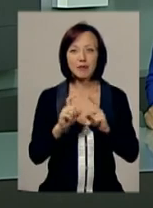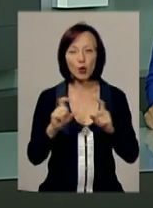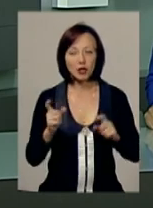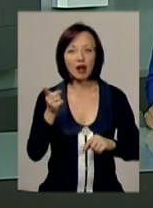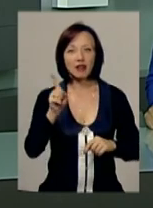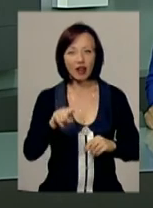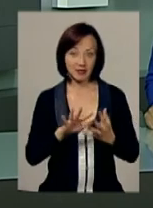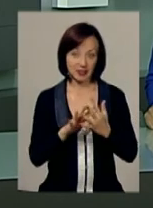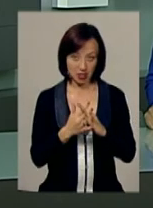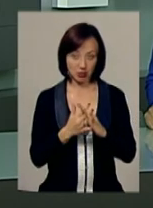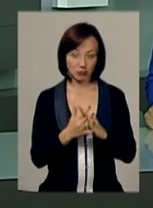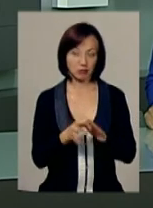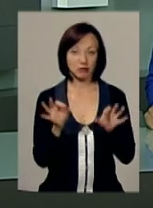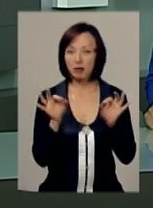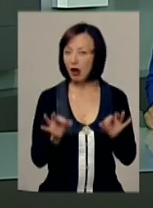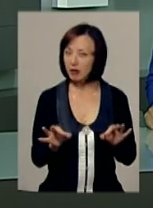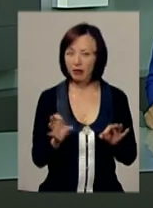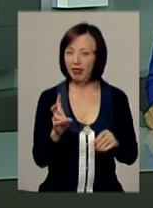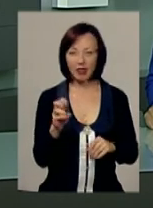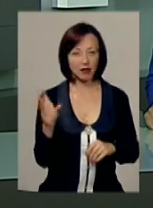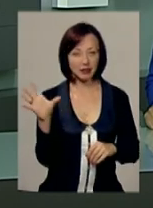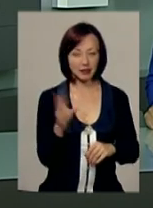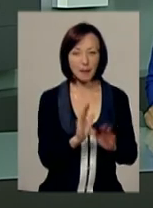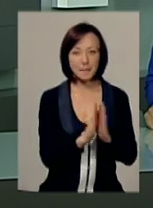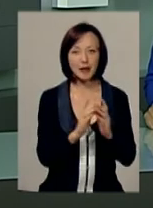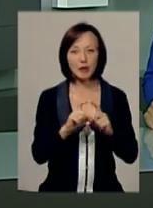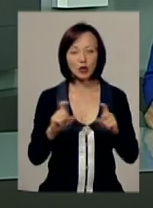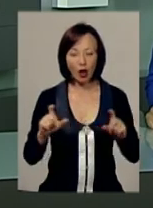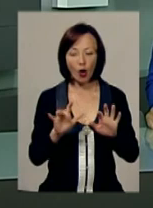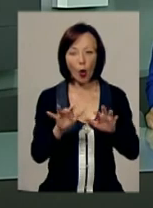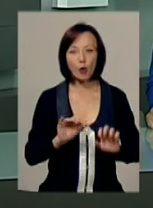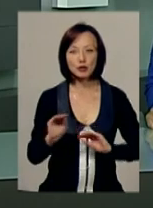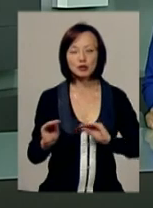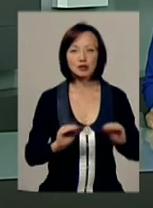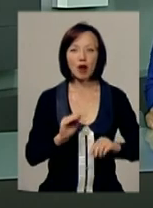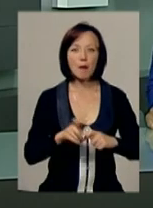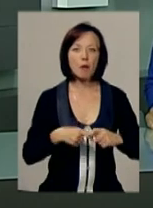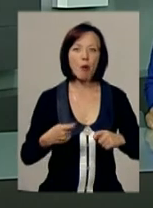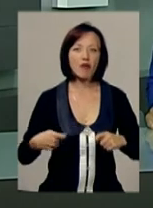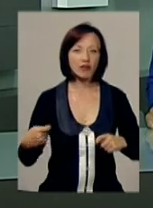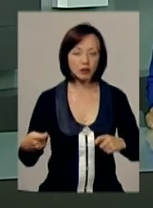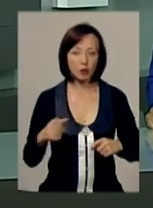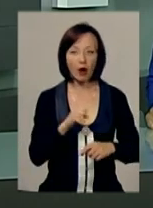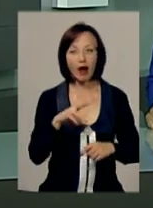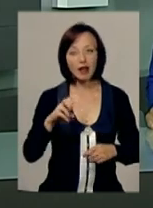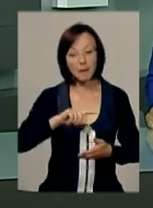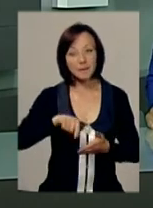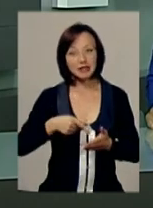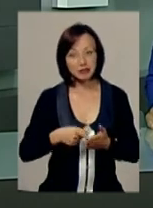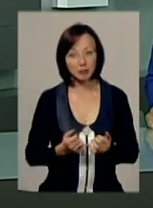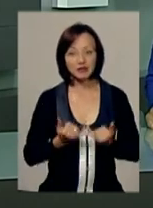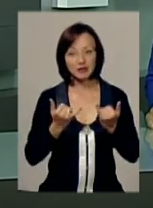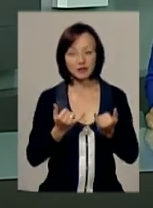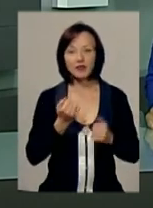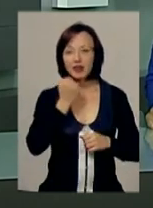навіть в сільських. Щоправда, не скрізь. Книгарні краю комп'ютеризують дуже повільно. Проте містам завдяки міжнародним організаціям